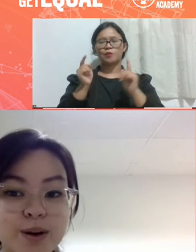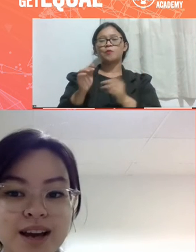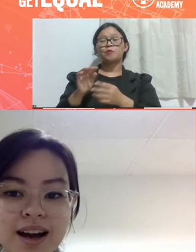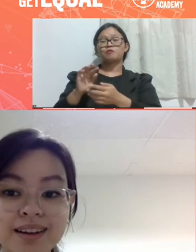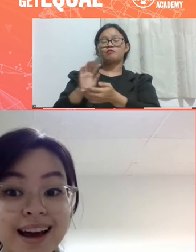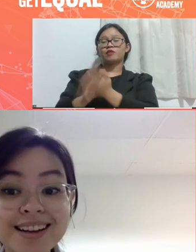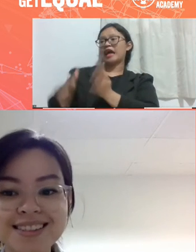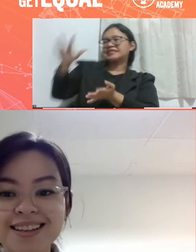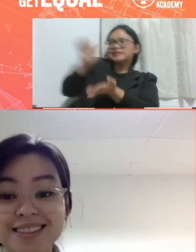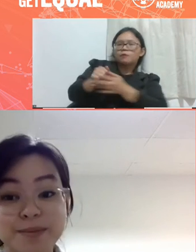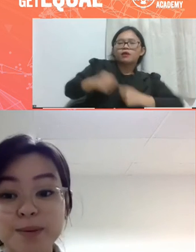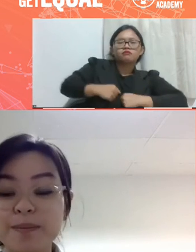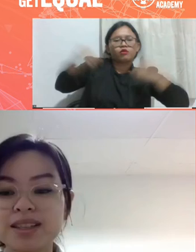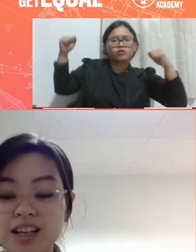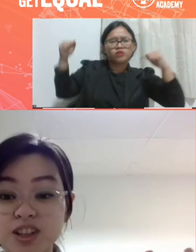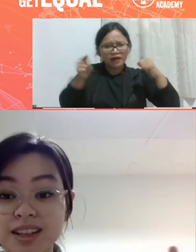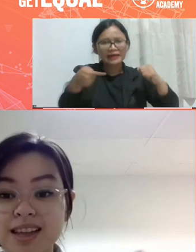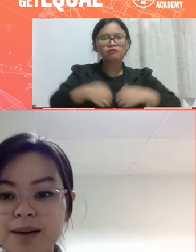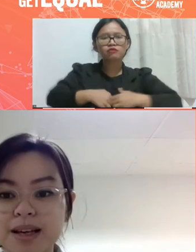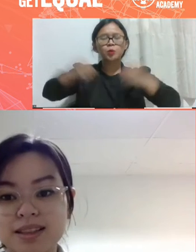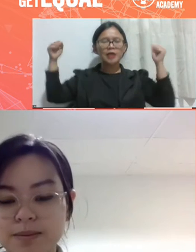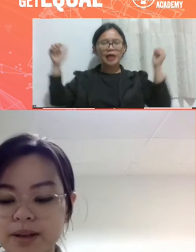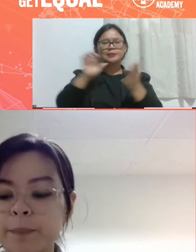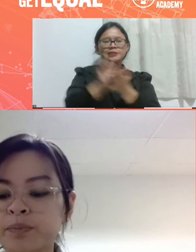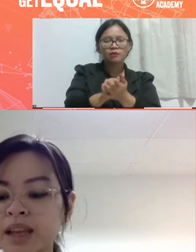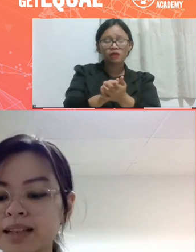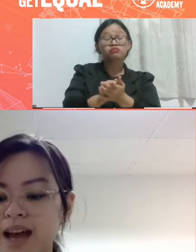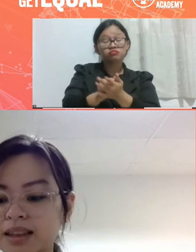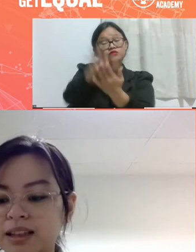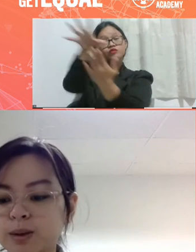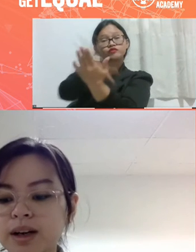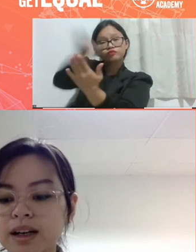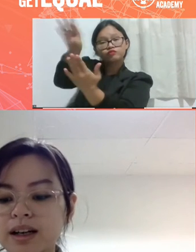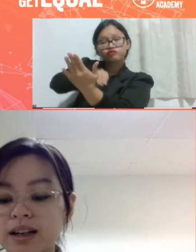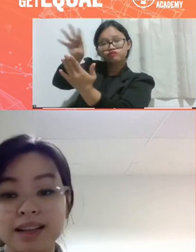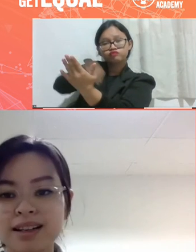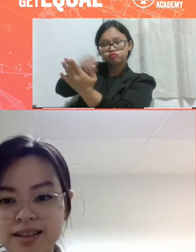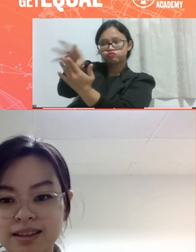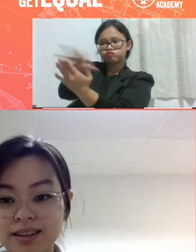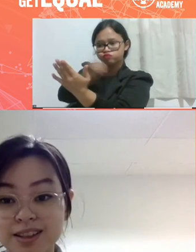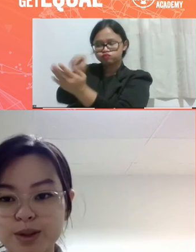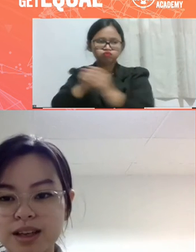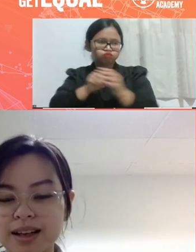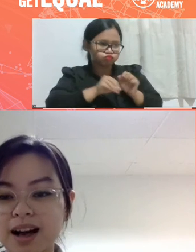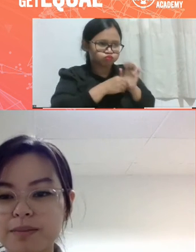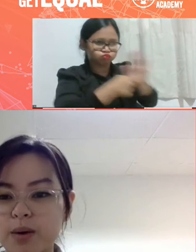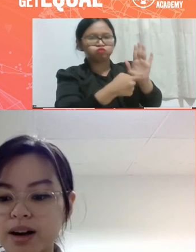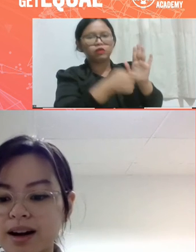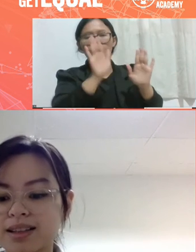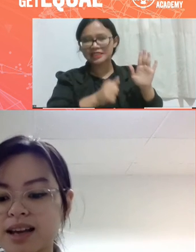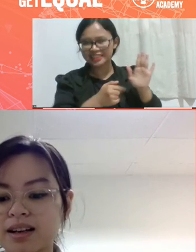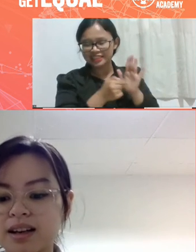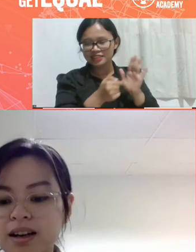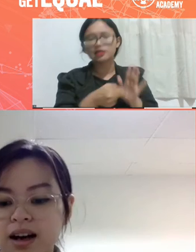ancaman pemerkosaan dan ada beberapa screenshot yang saya masih simpan. Saat itu kan, dan di riset tersebut dikatakan